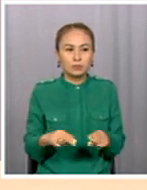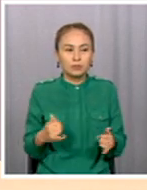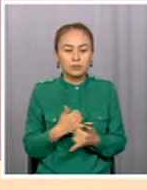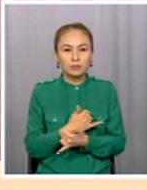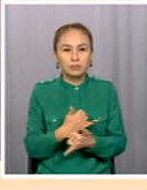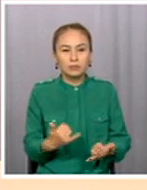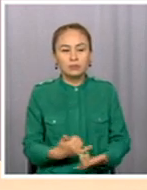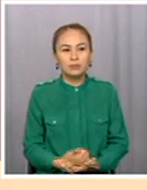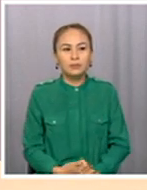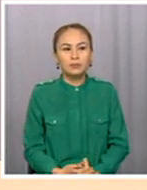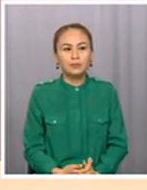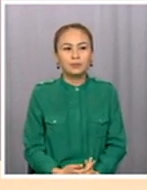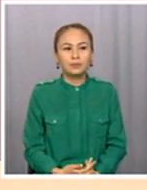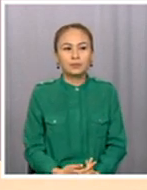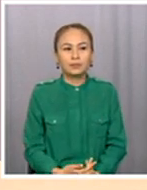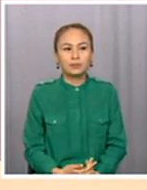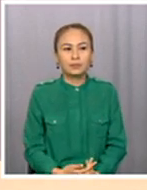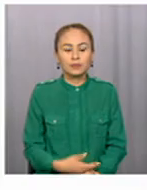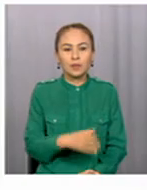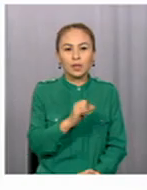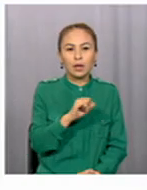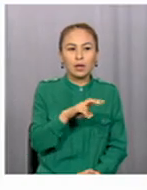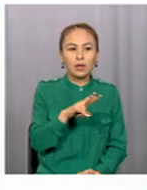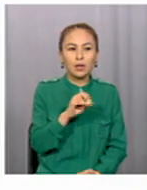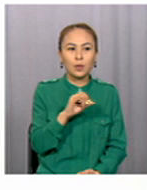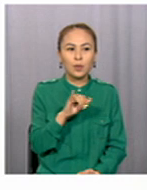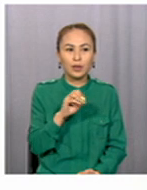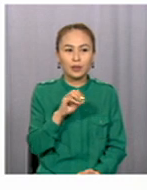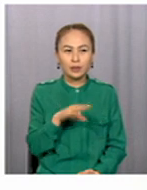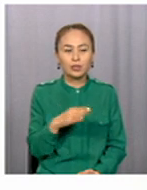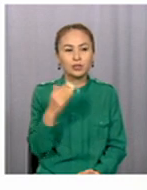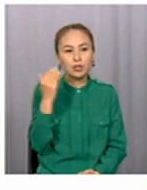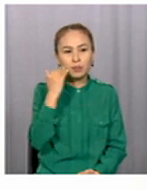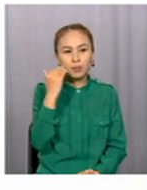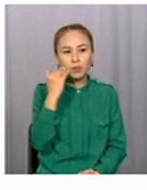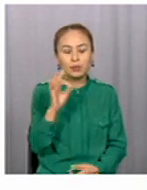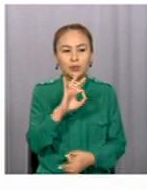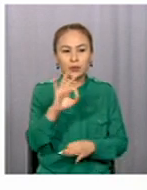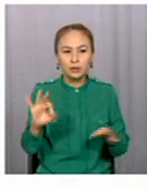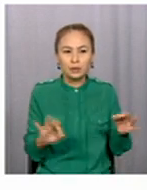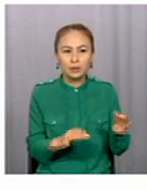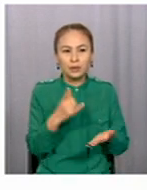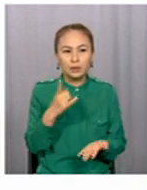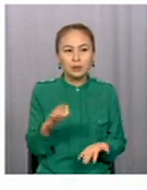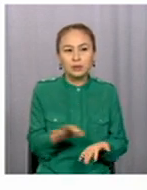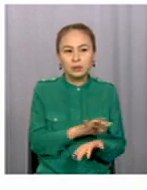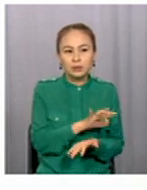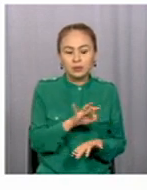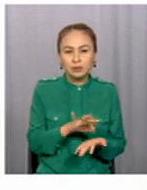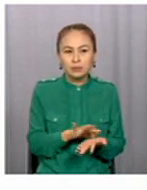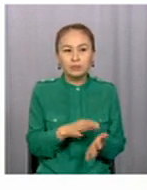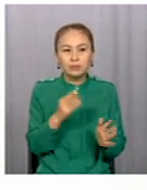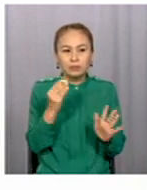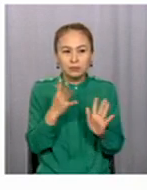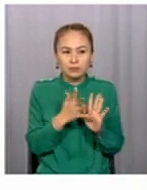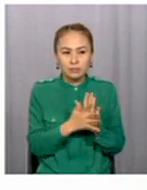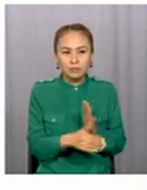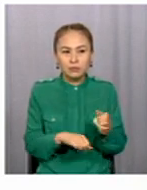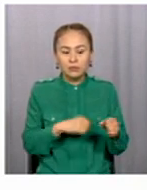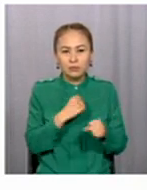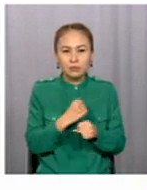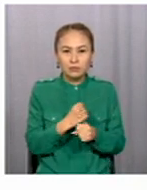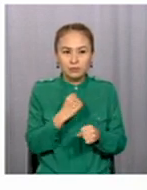дегенді білдіреді екен. Әлеует – шама, мөлшер, бір мақсатқа